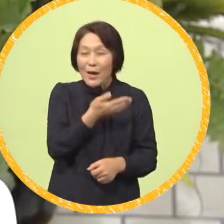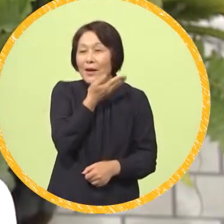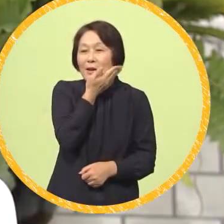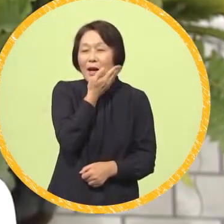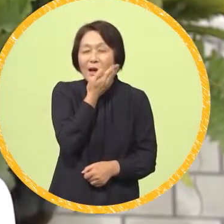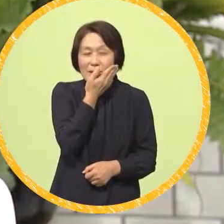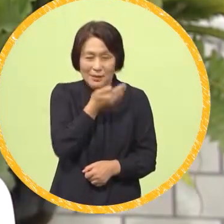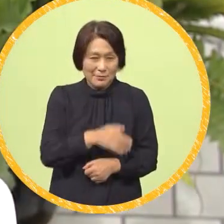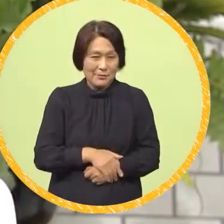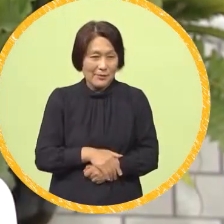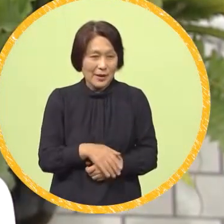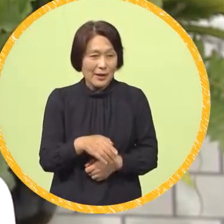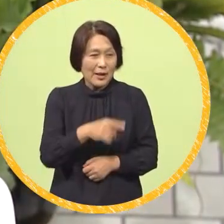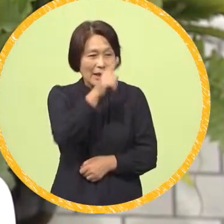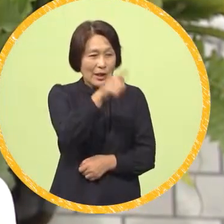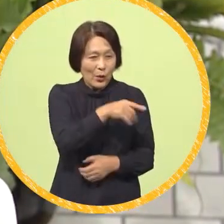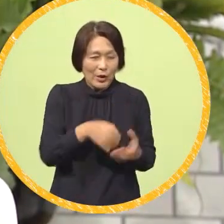る力、